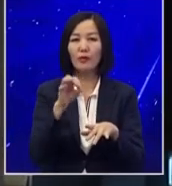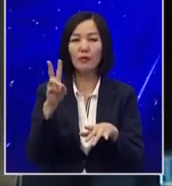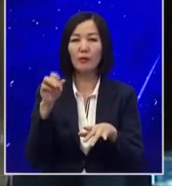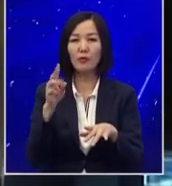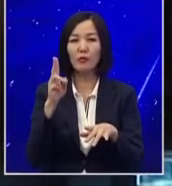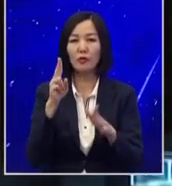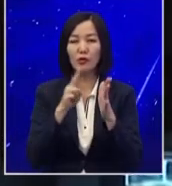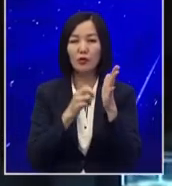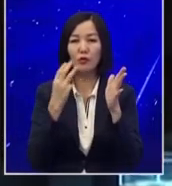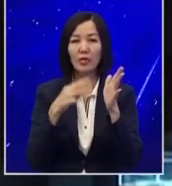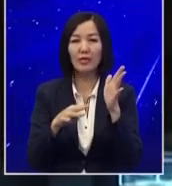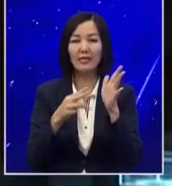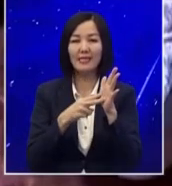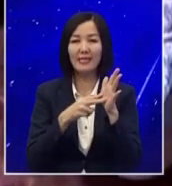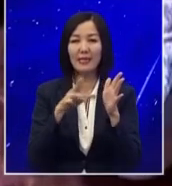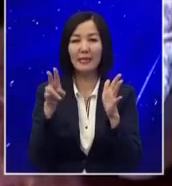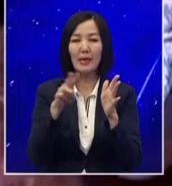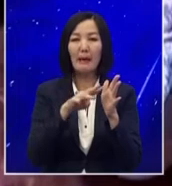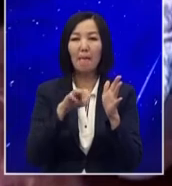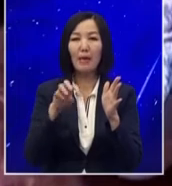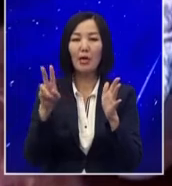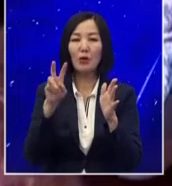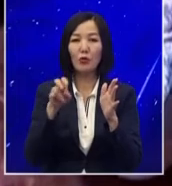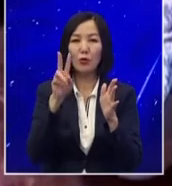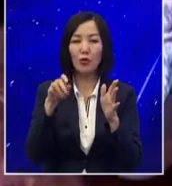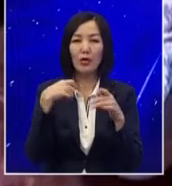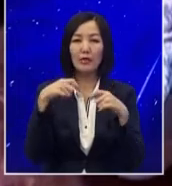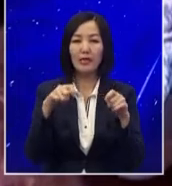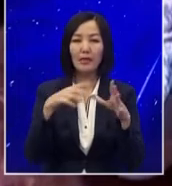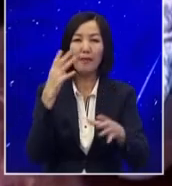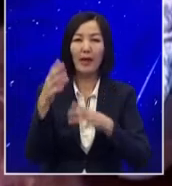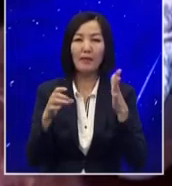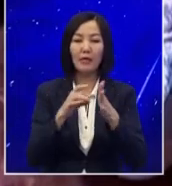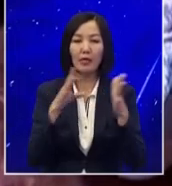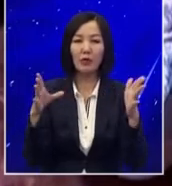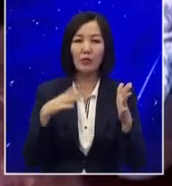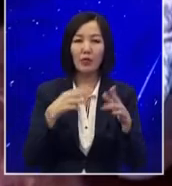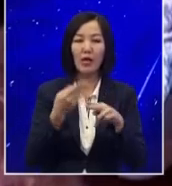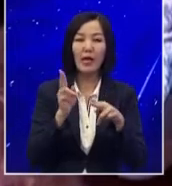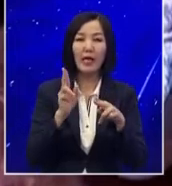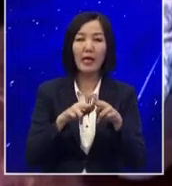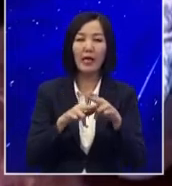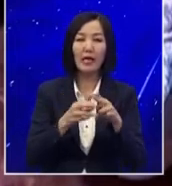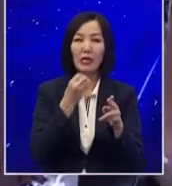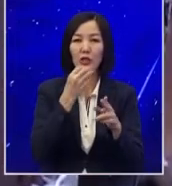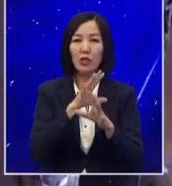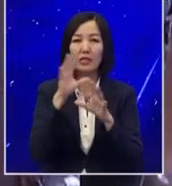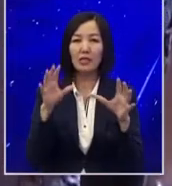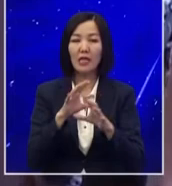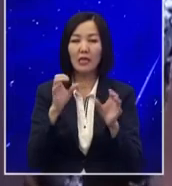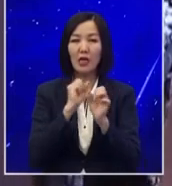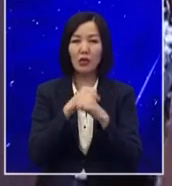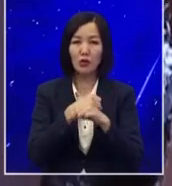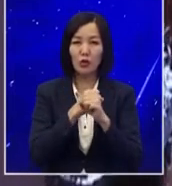847 мың долларға сатылып, әлемдік рекорд орнатты. Бұл 188 сүйектен тұратын ең толық және жақсы сақталған қаңқалардың